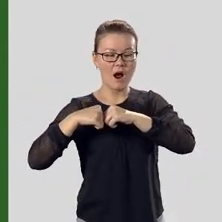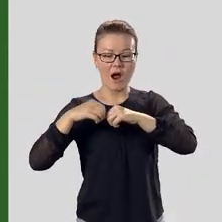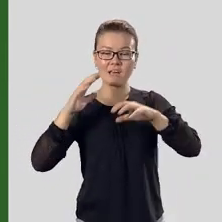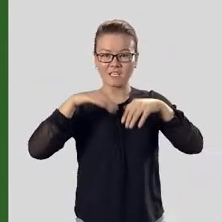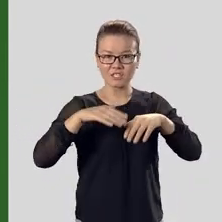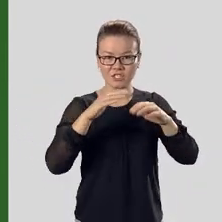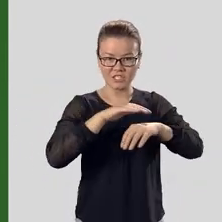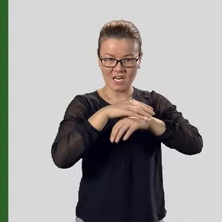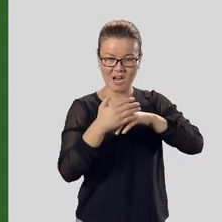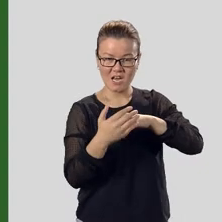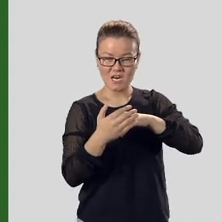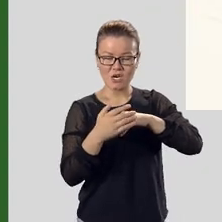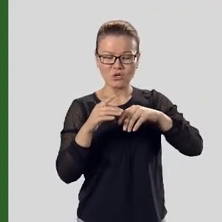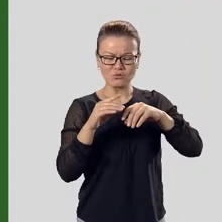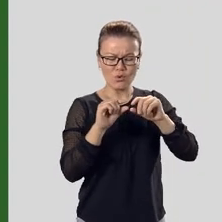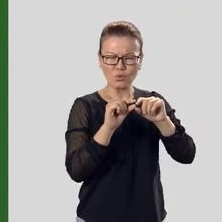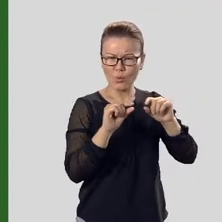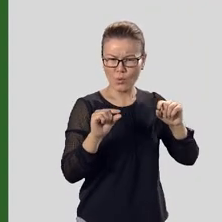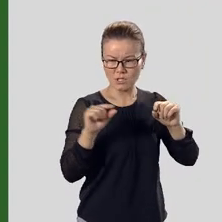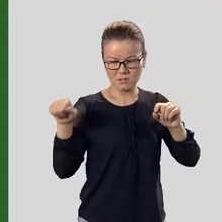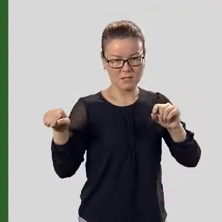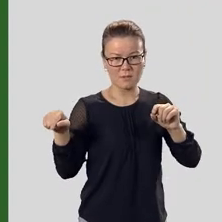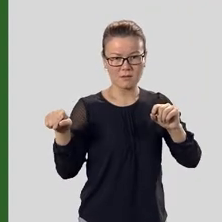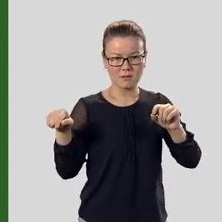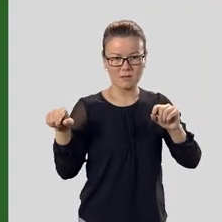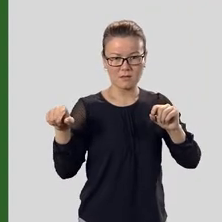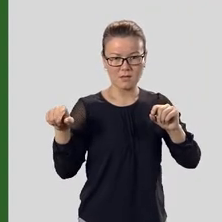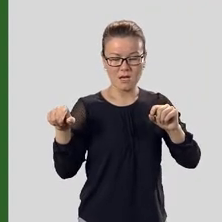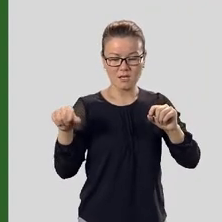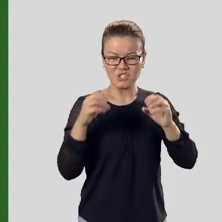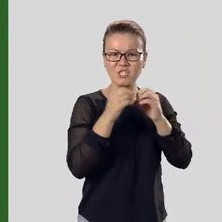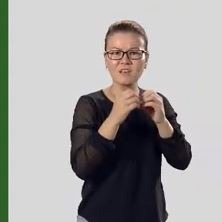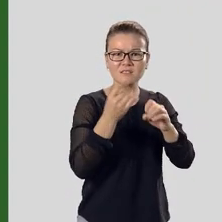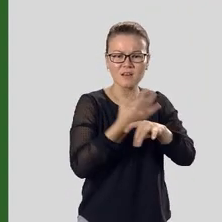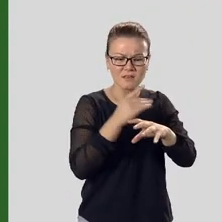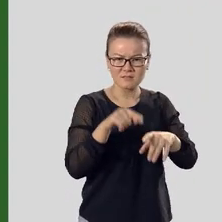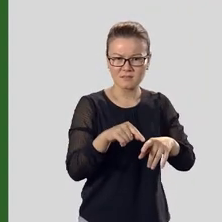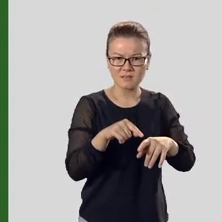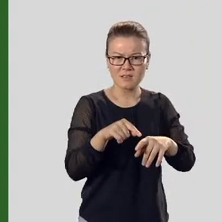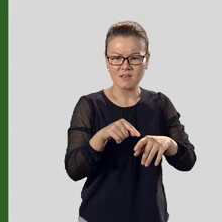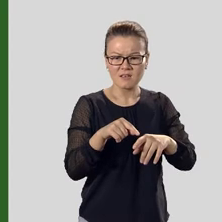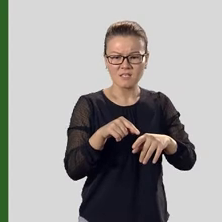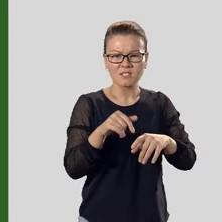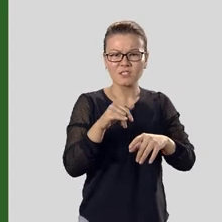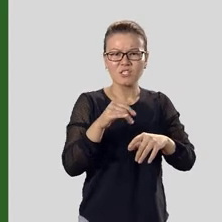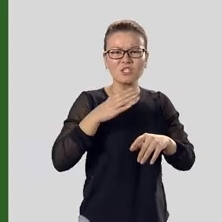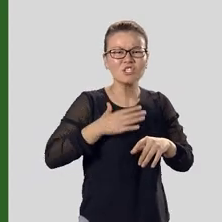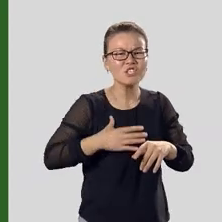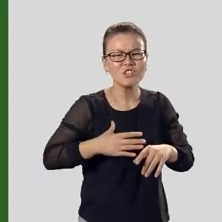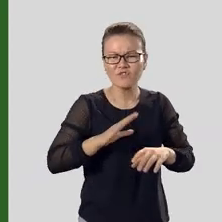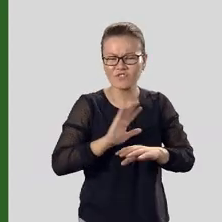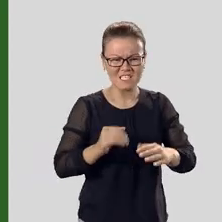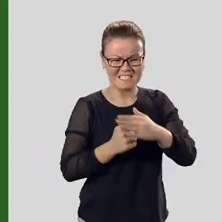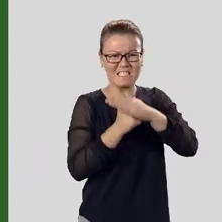кора, которая тоньше материковой, почти в 10 раз, не выдерживает при столкновении